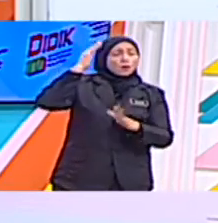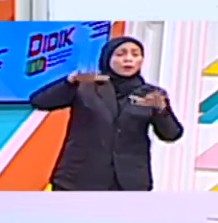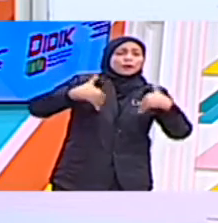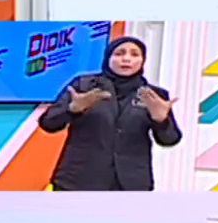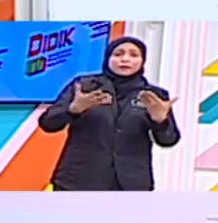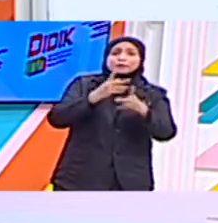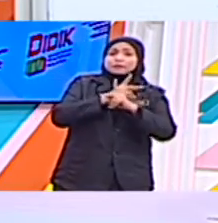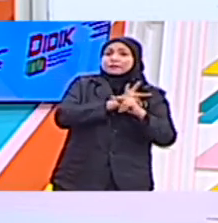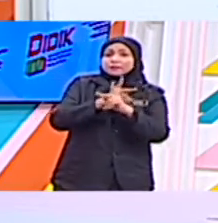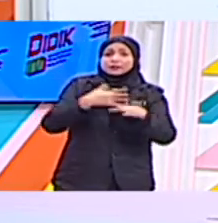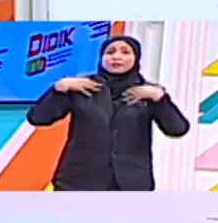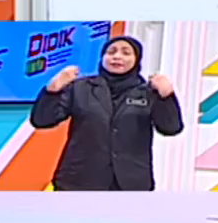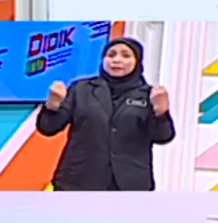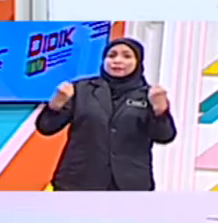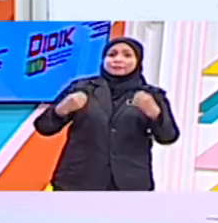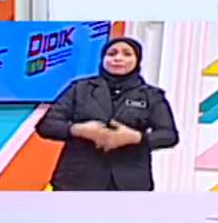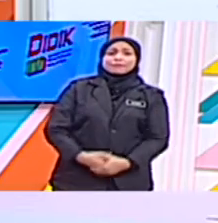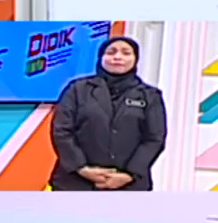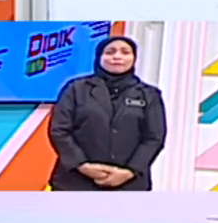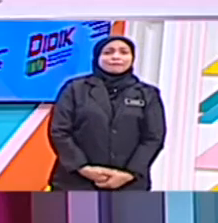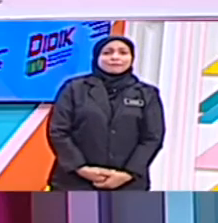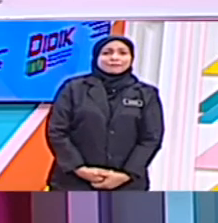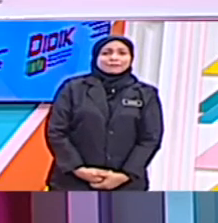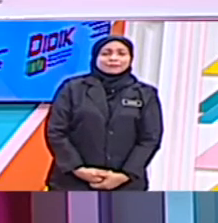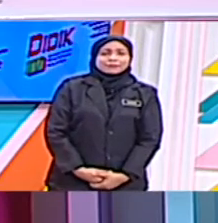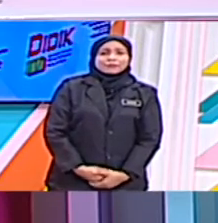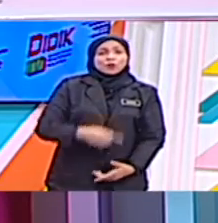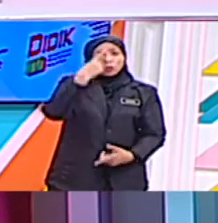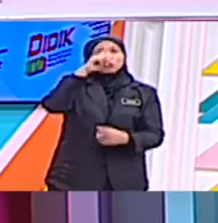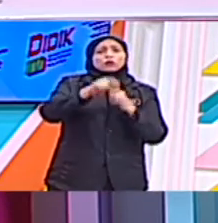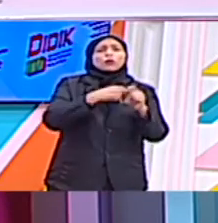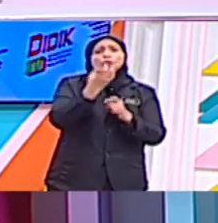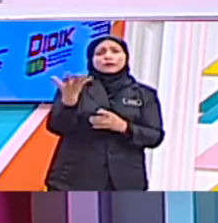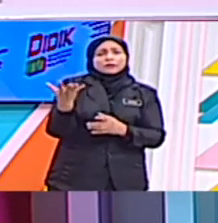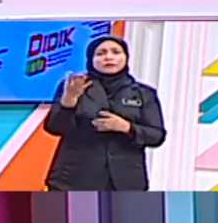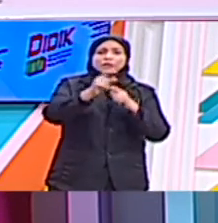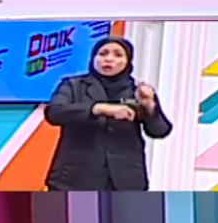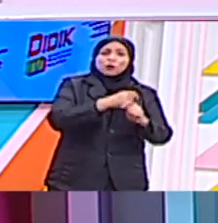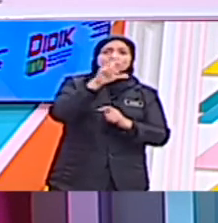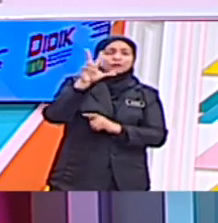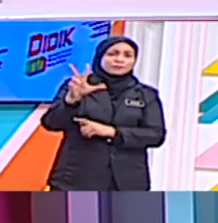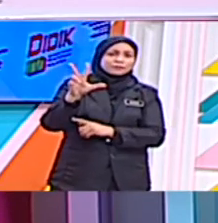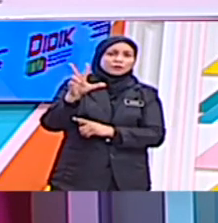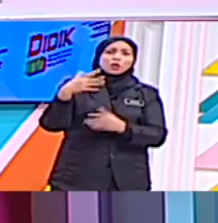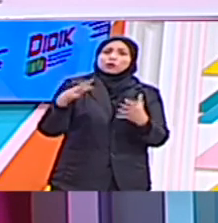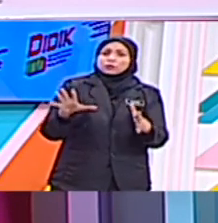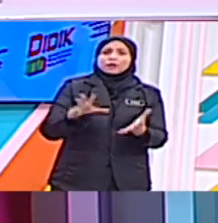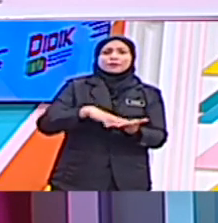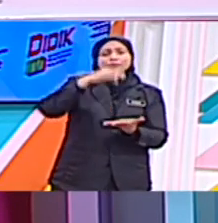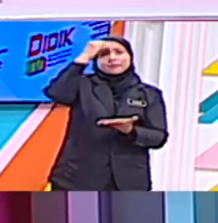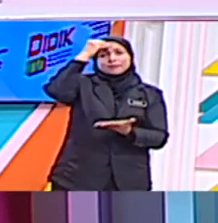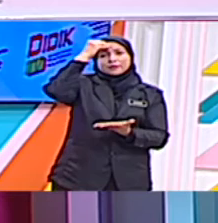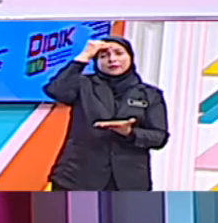menjaga kesihatan dari kecil sampai mereka tua. Ini untuk tahun berapa ni subjek ini? Ini tahun 3. Tahun 3 dah mula